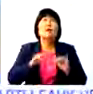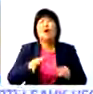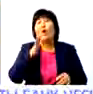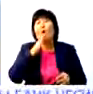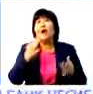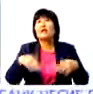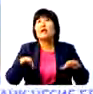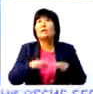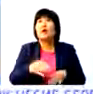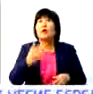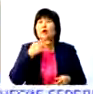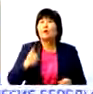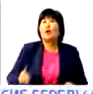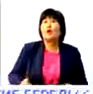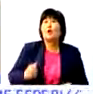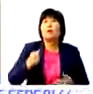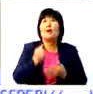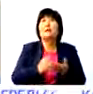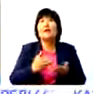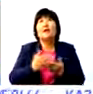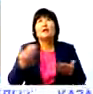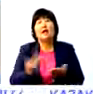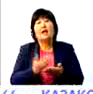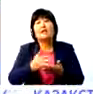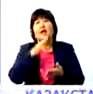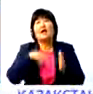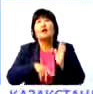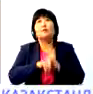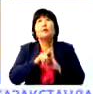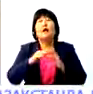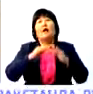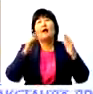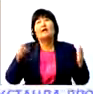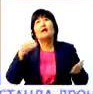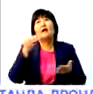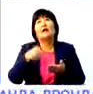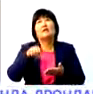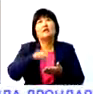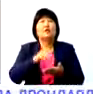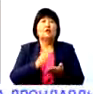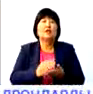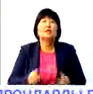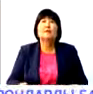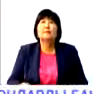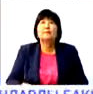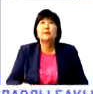Уақыт талабына сай ұлттық рухымызды сақтай отырып, жаңашылдыққа бет бұру қара шаңырақтың қасиетті ұстанымы. Осыған